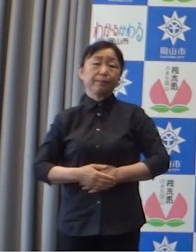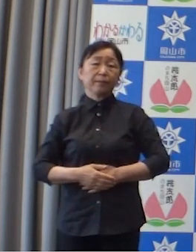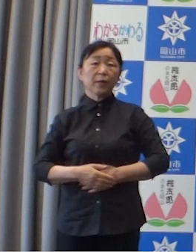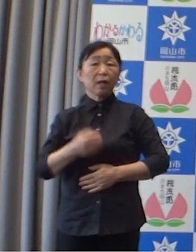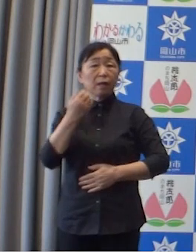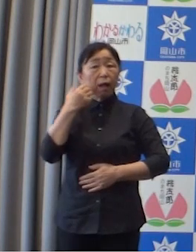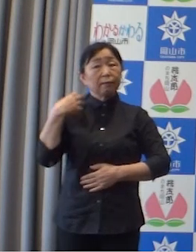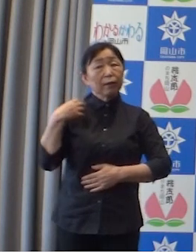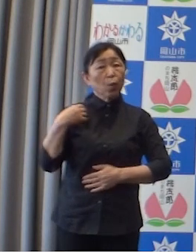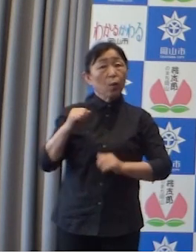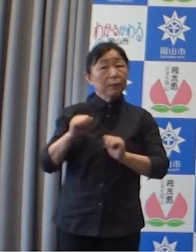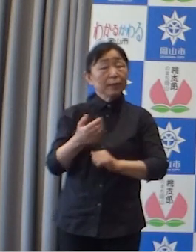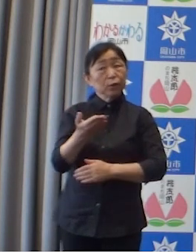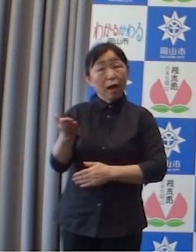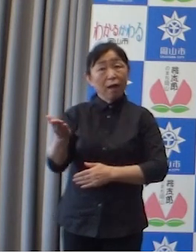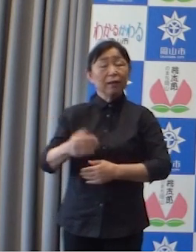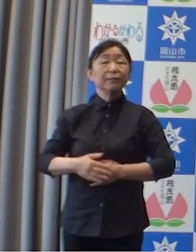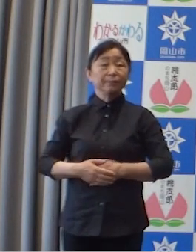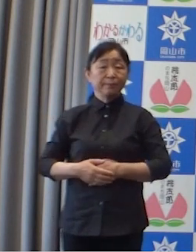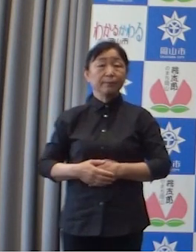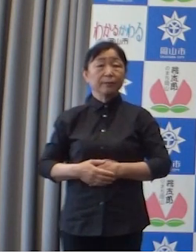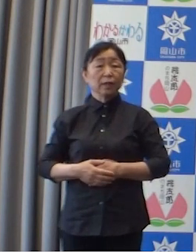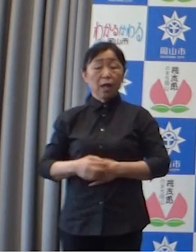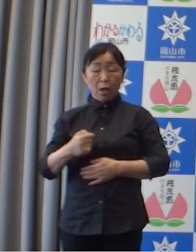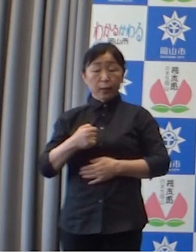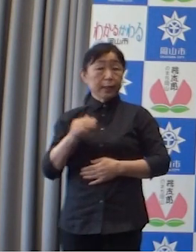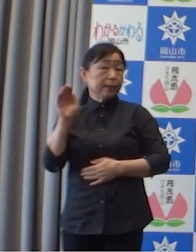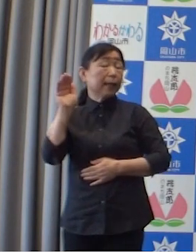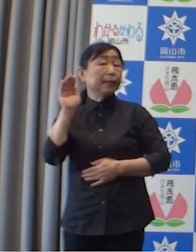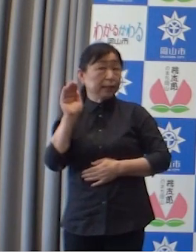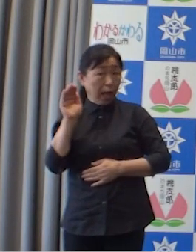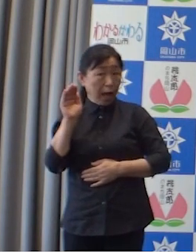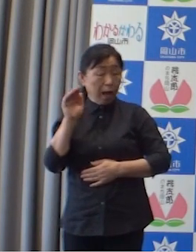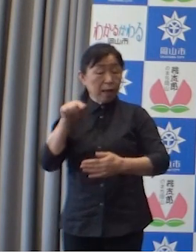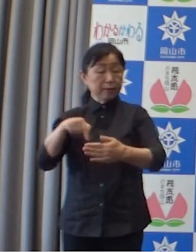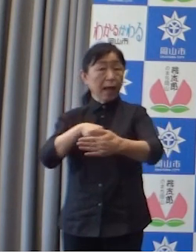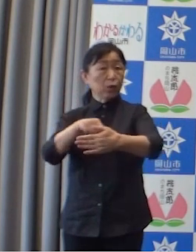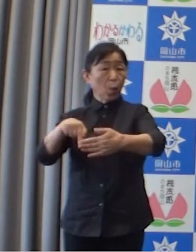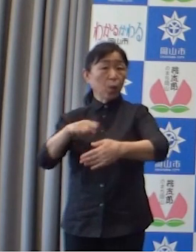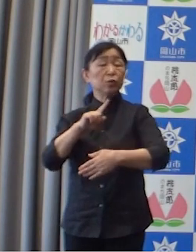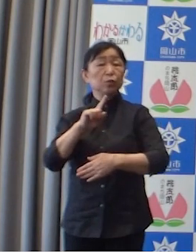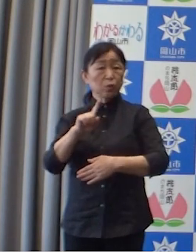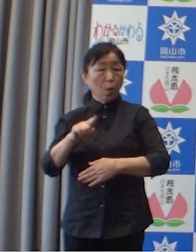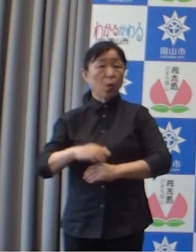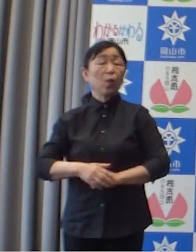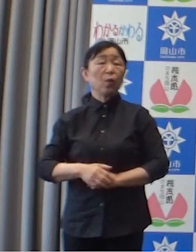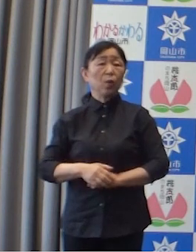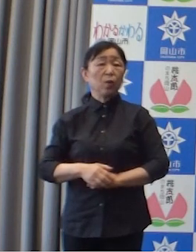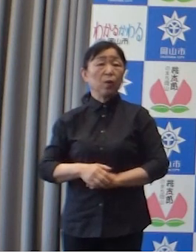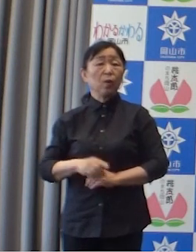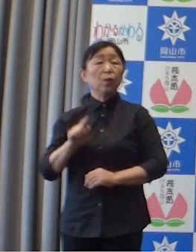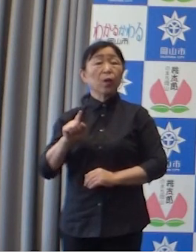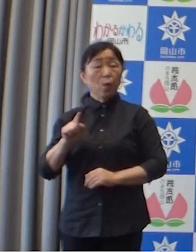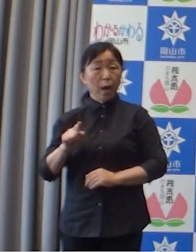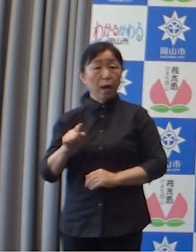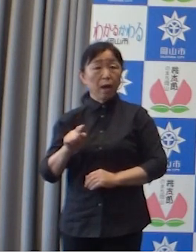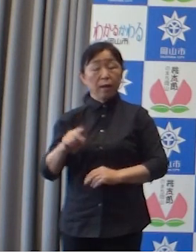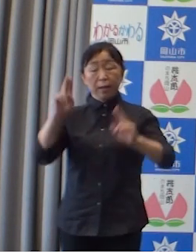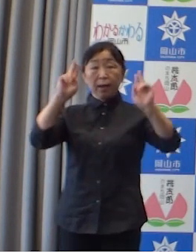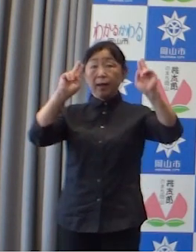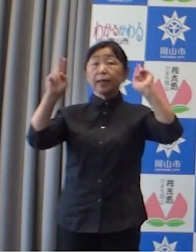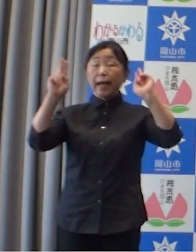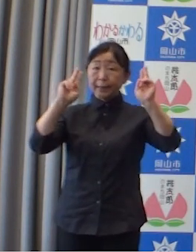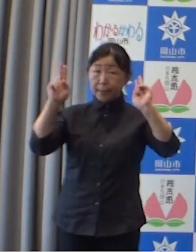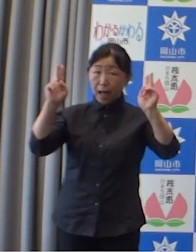誰か担当いるかな。私が聞いてる範囲ではSIB でいくと企業と